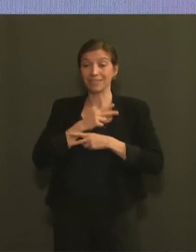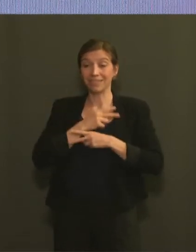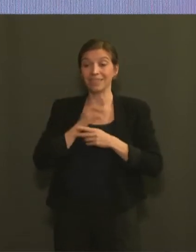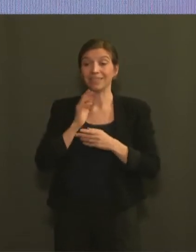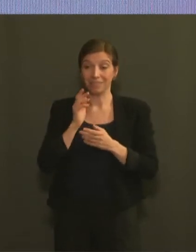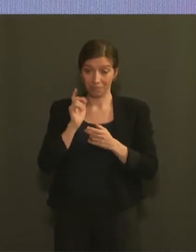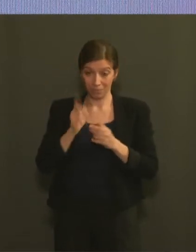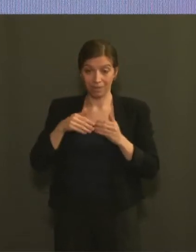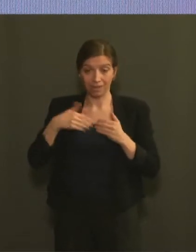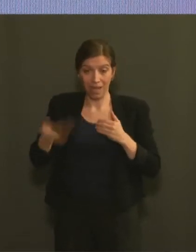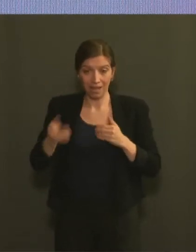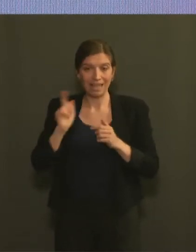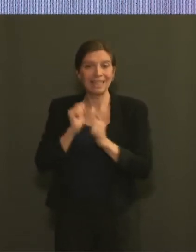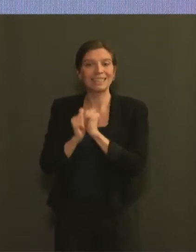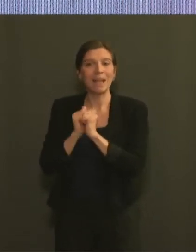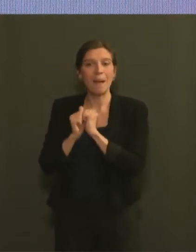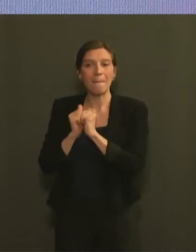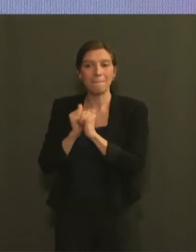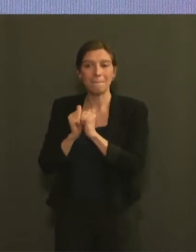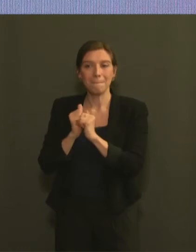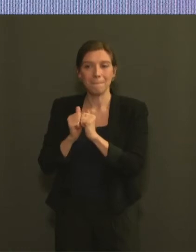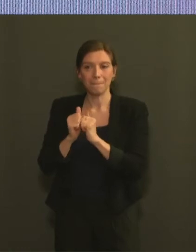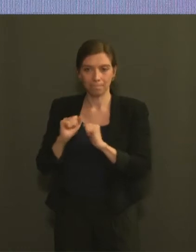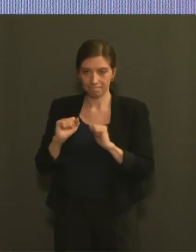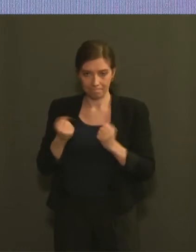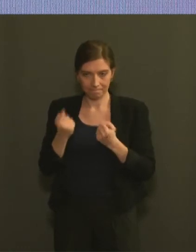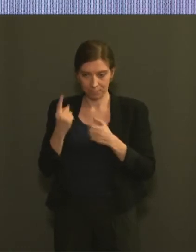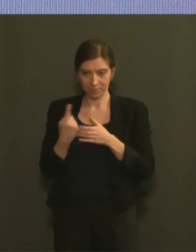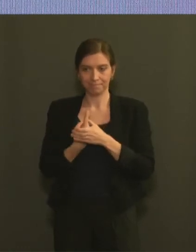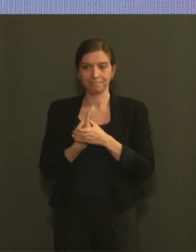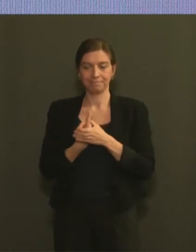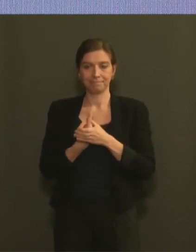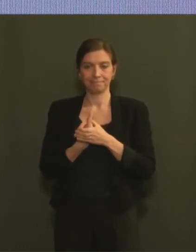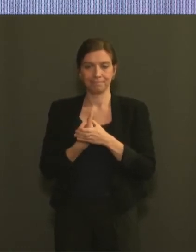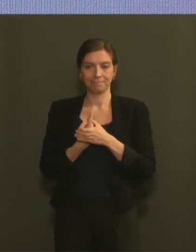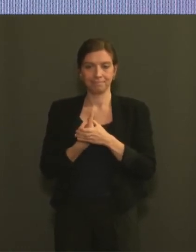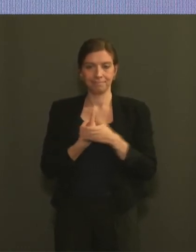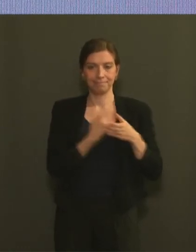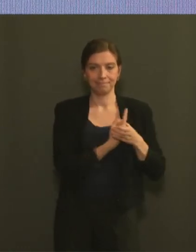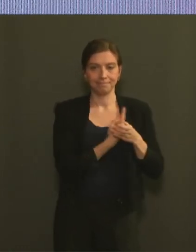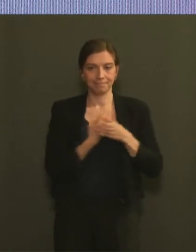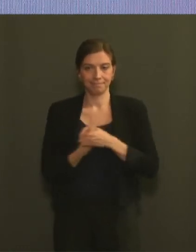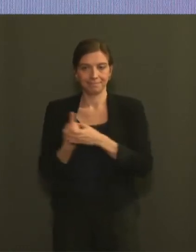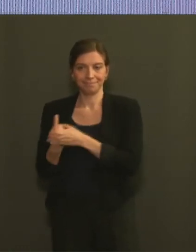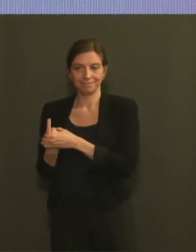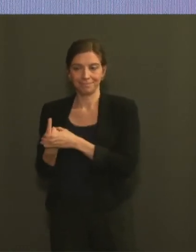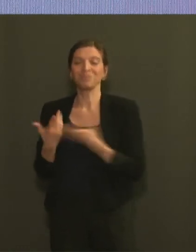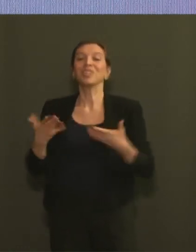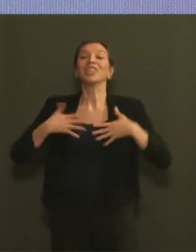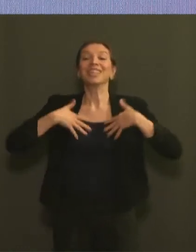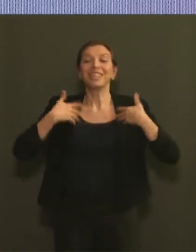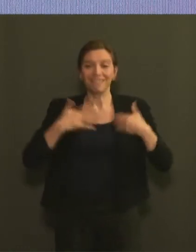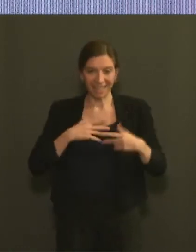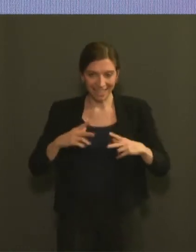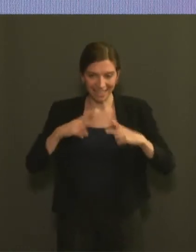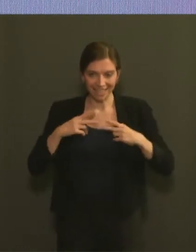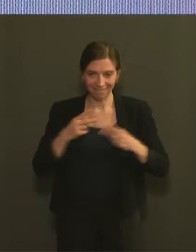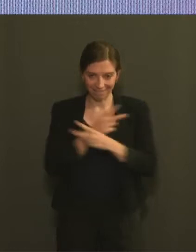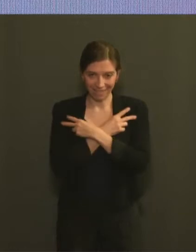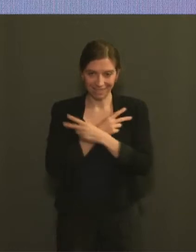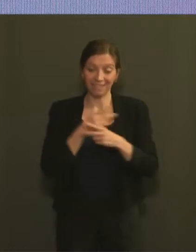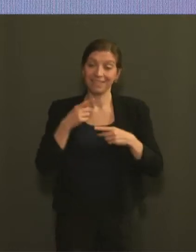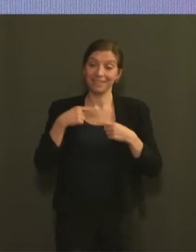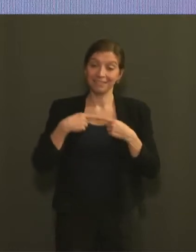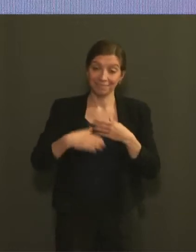marque frank kerr smith du skinny fists voir covit maravan femme pleine en ferry entre